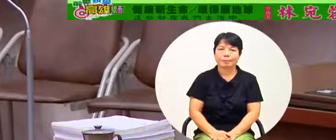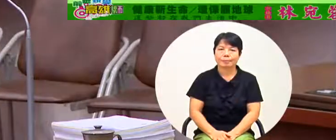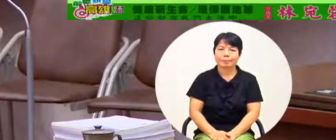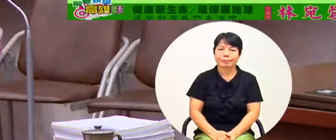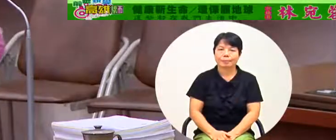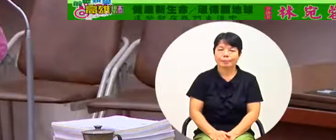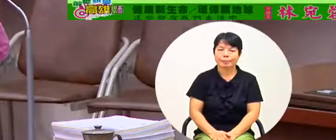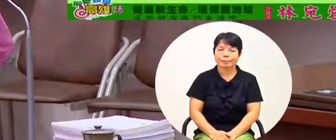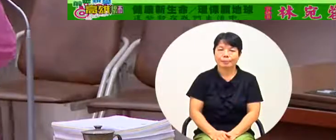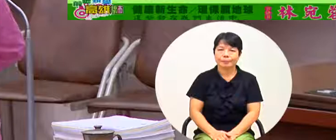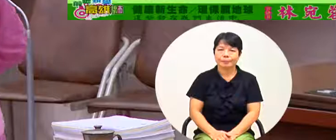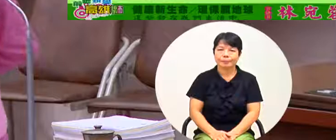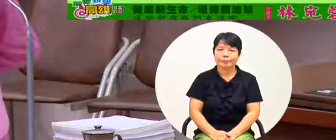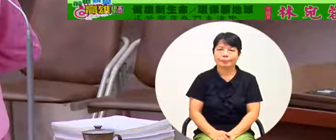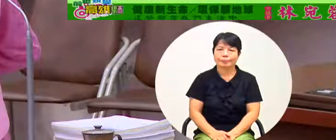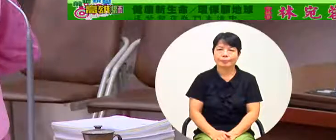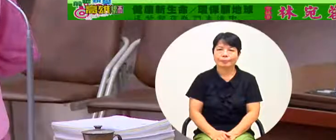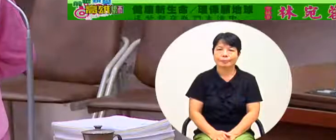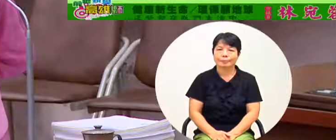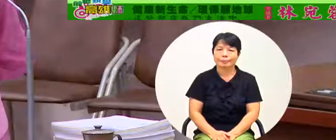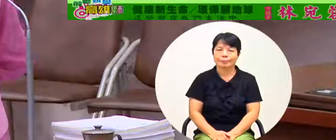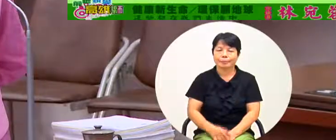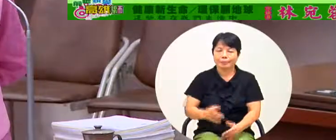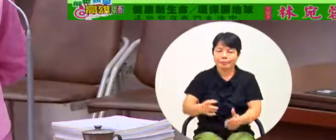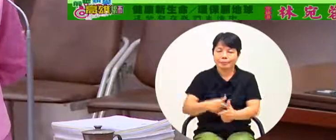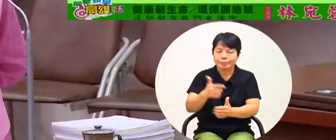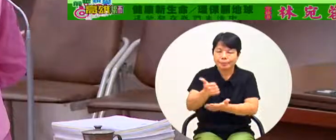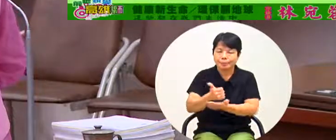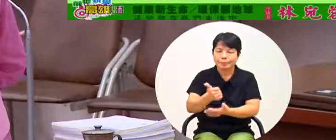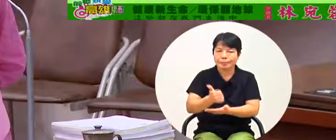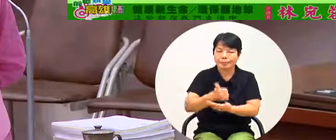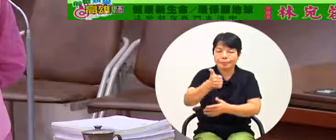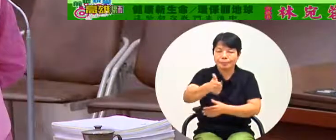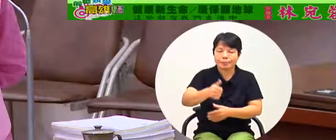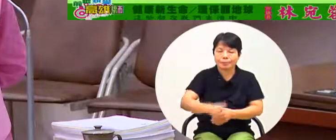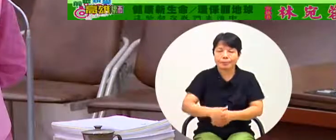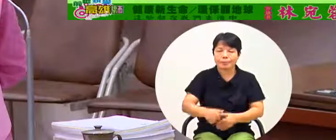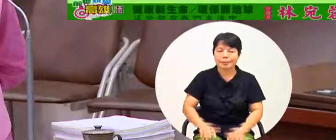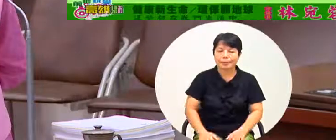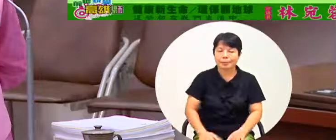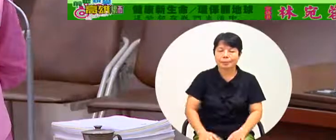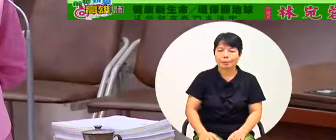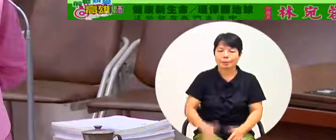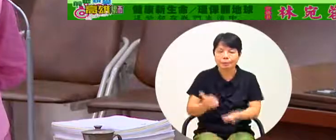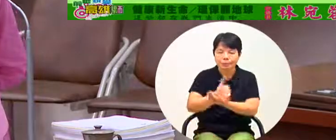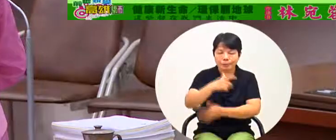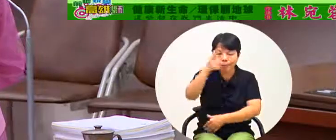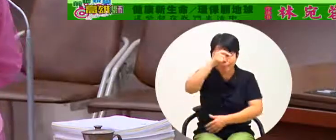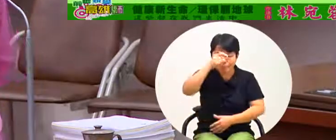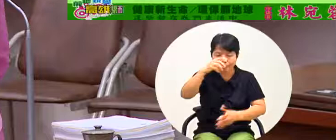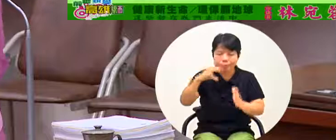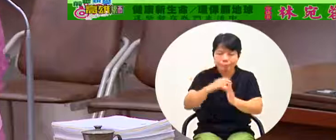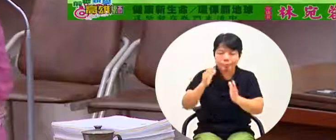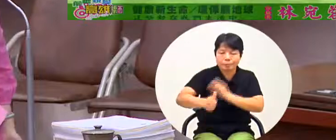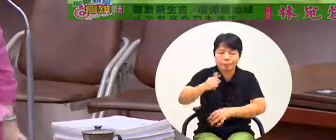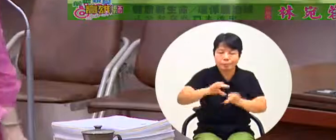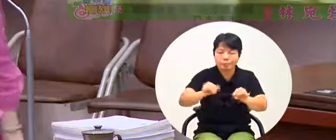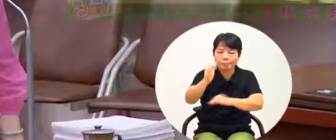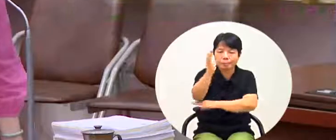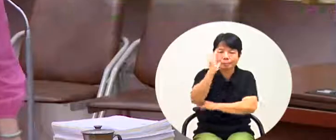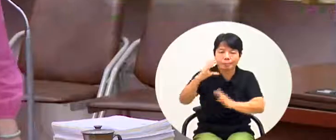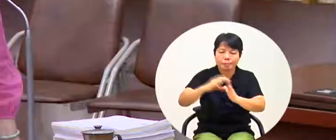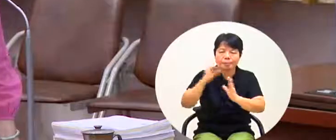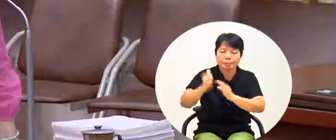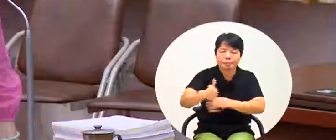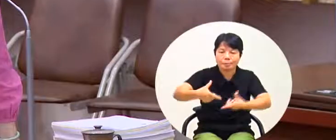首先请那个黄局长哈，黄局长，地震局的黄局长来答复一下。 黄局长，请答复。 这条路当时要给我